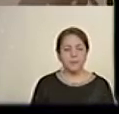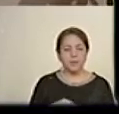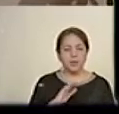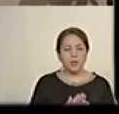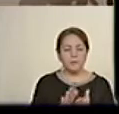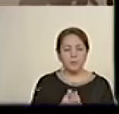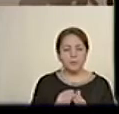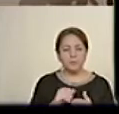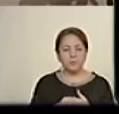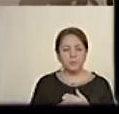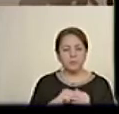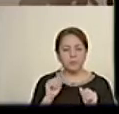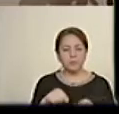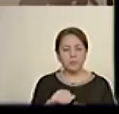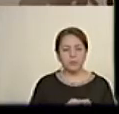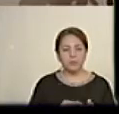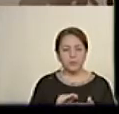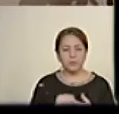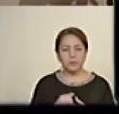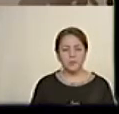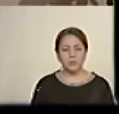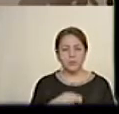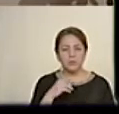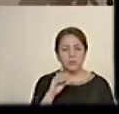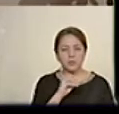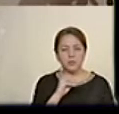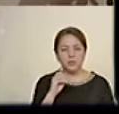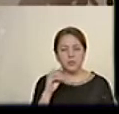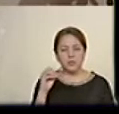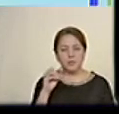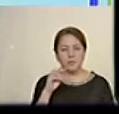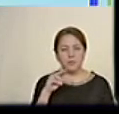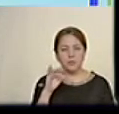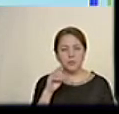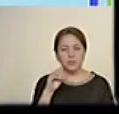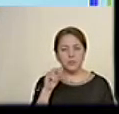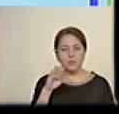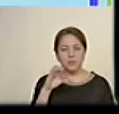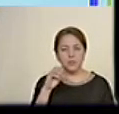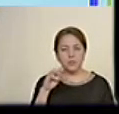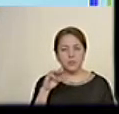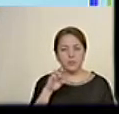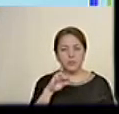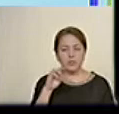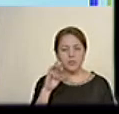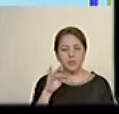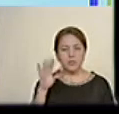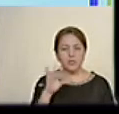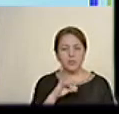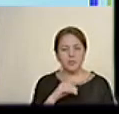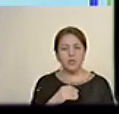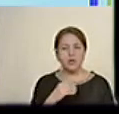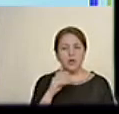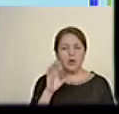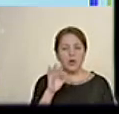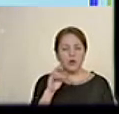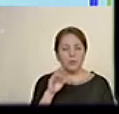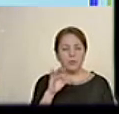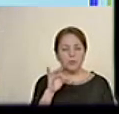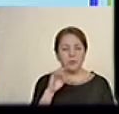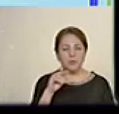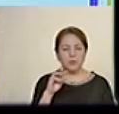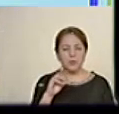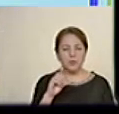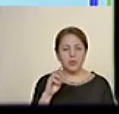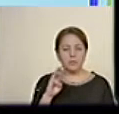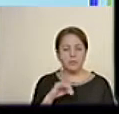Обстоятельства причины могут быть выражены деепричастиями и деепричастными оборотами. Заснув в автобусе,